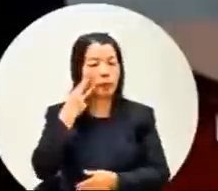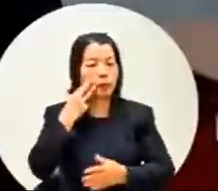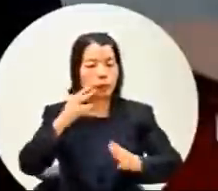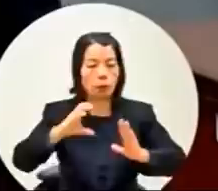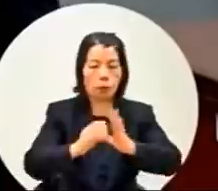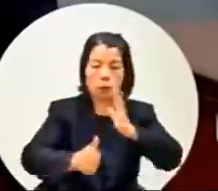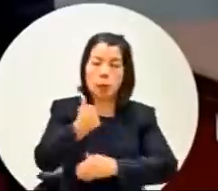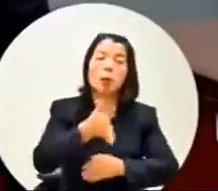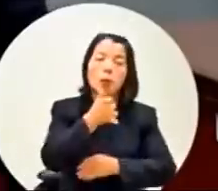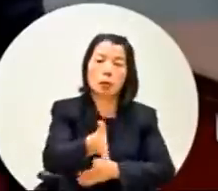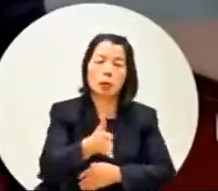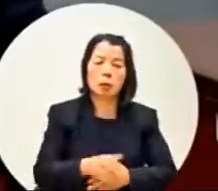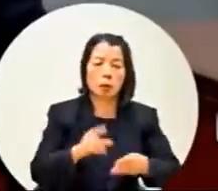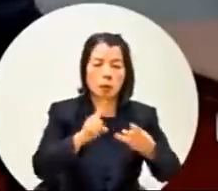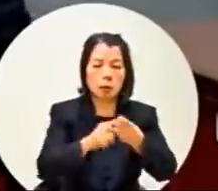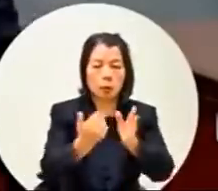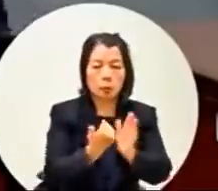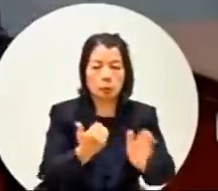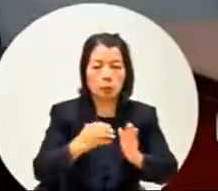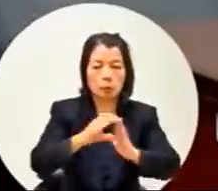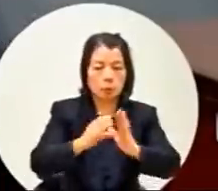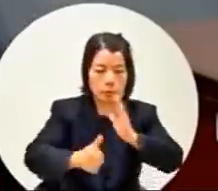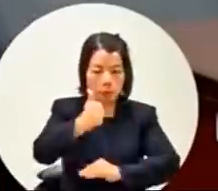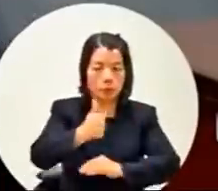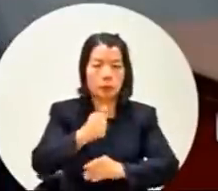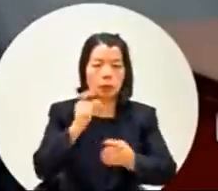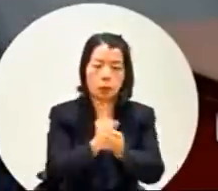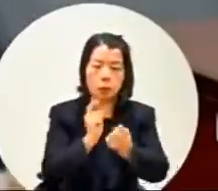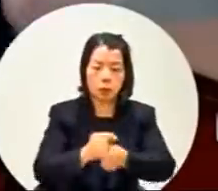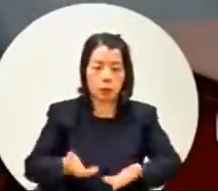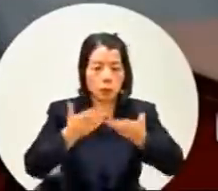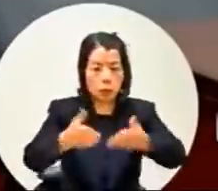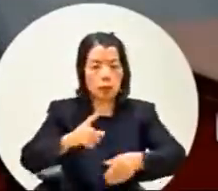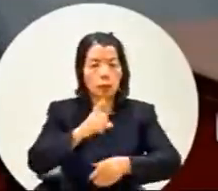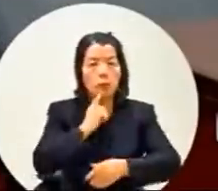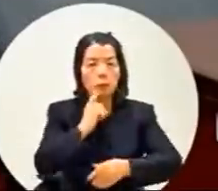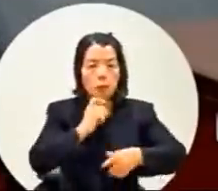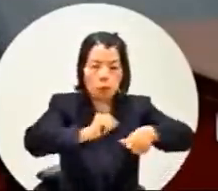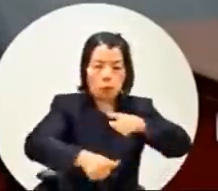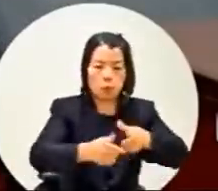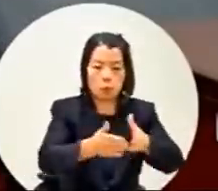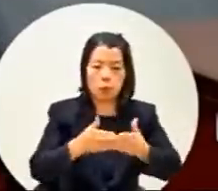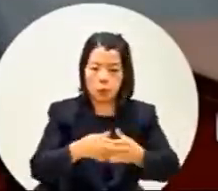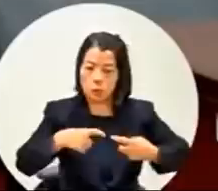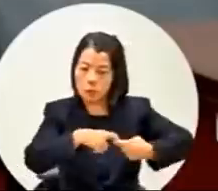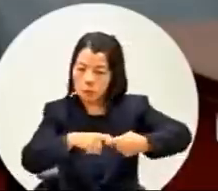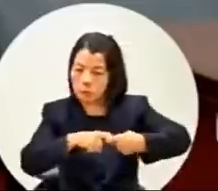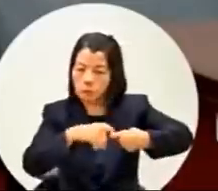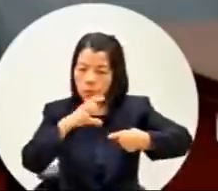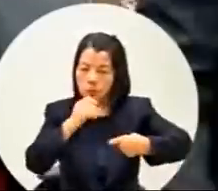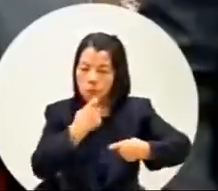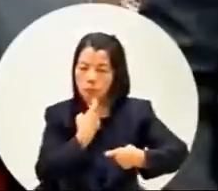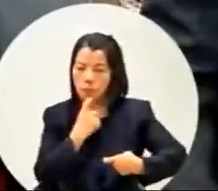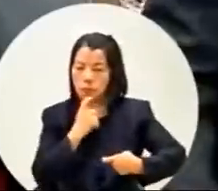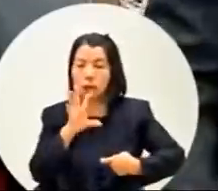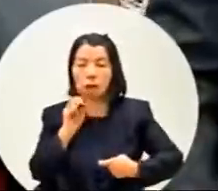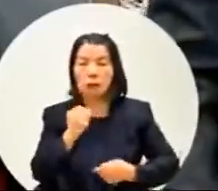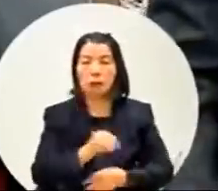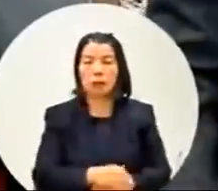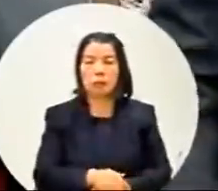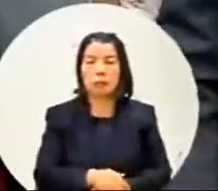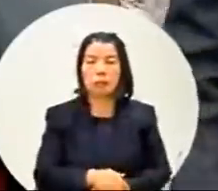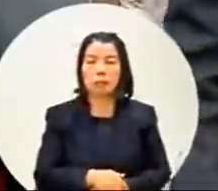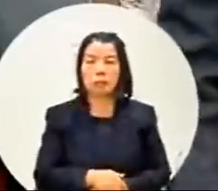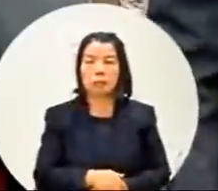你认为王端仁前局长对庆富公司有没有图利的嫌疑？有还是没有？ 请法制局白代理这样答